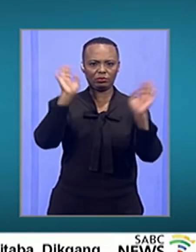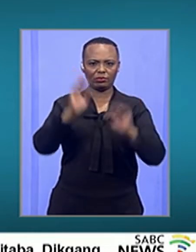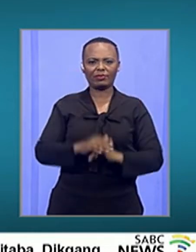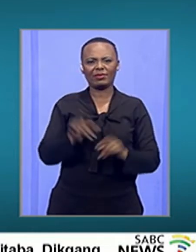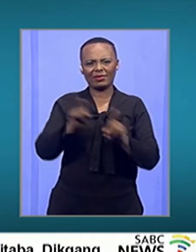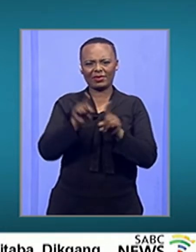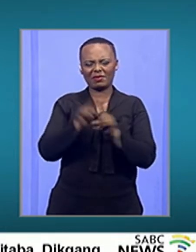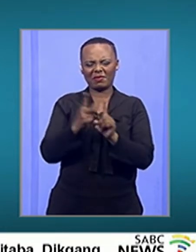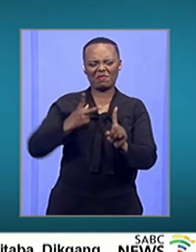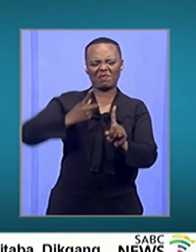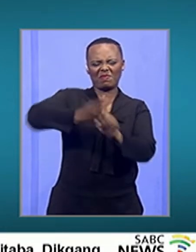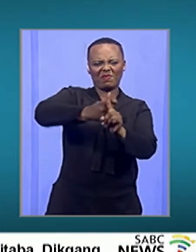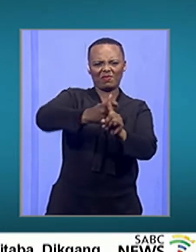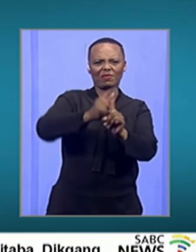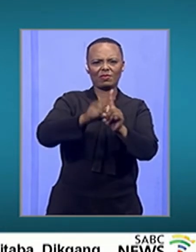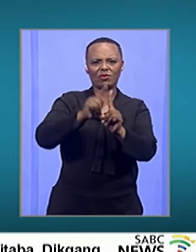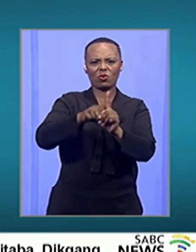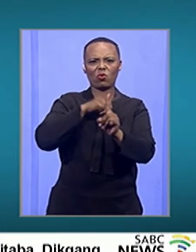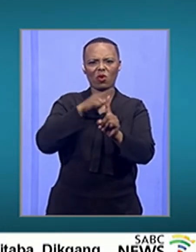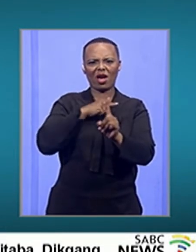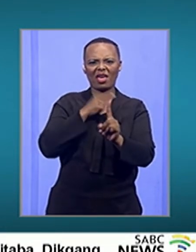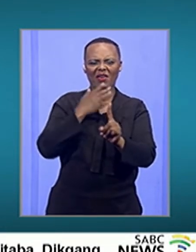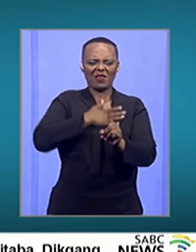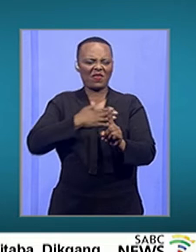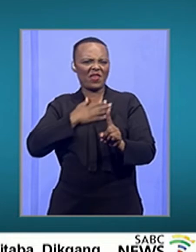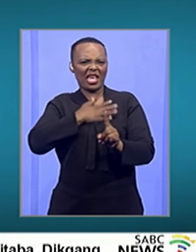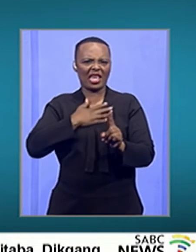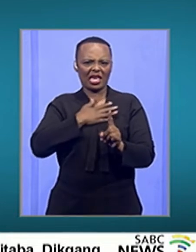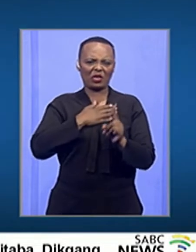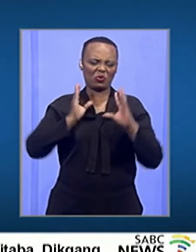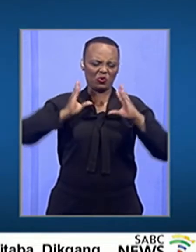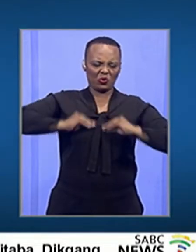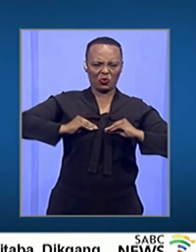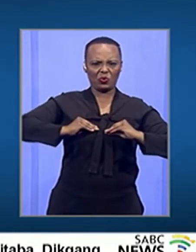tshwana gore a se be le maikutlo a go kata.